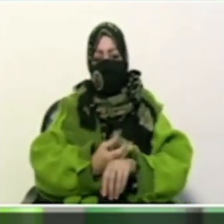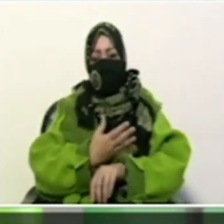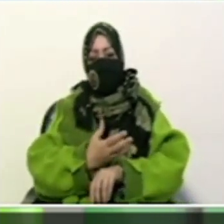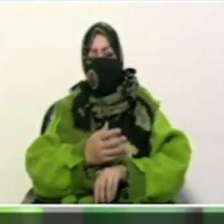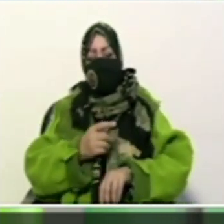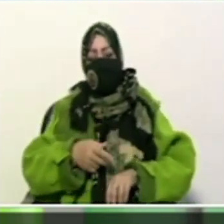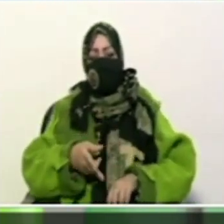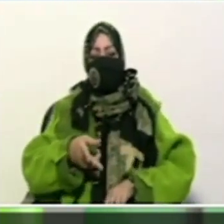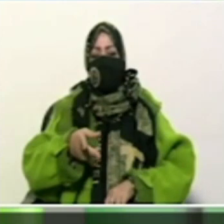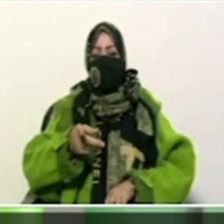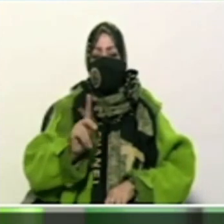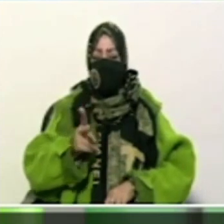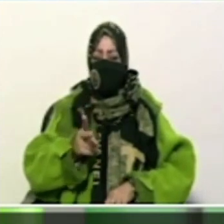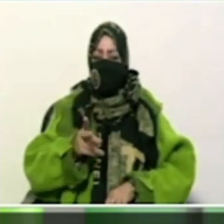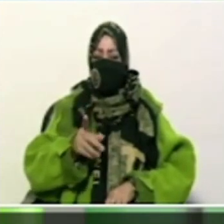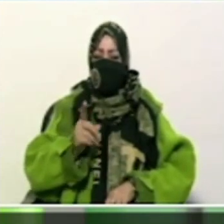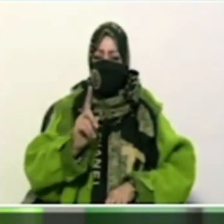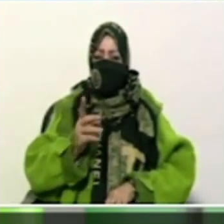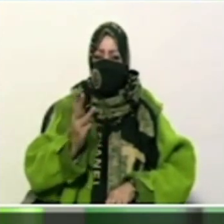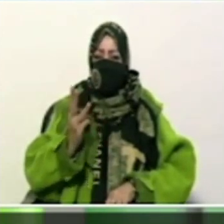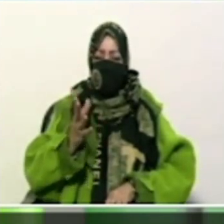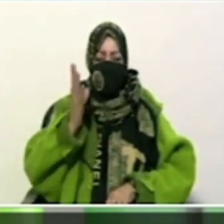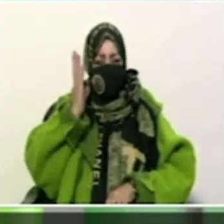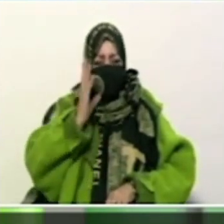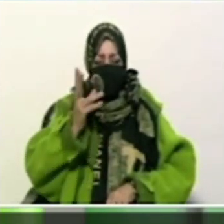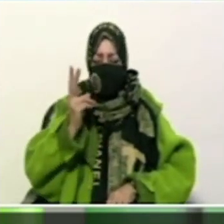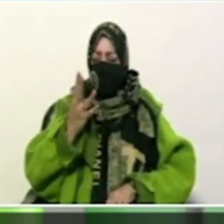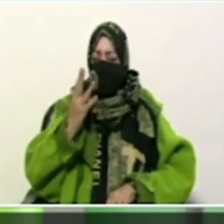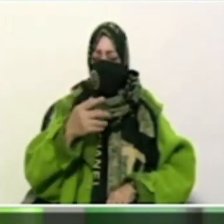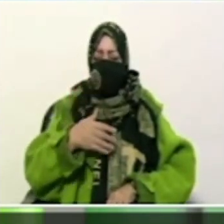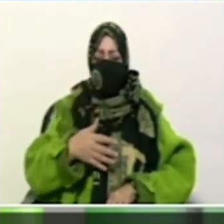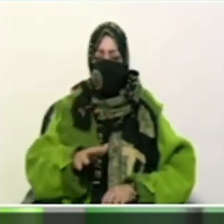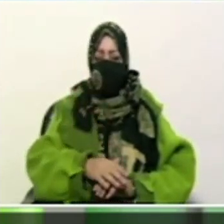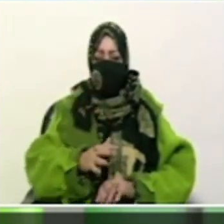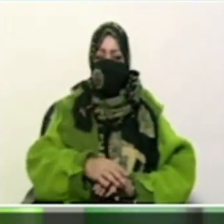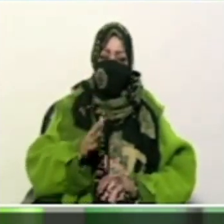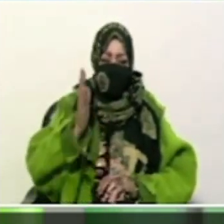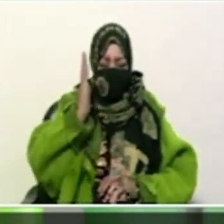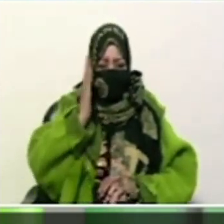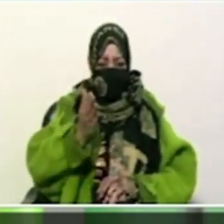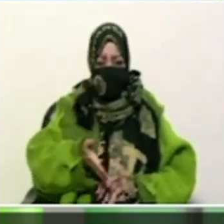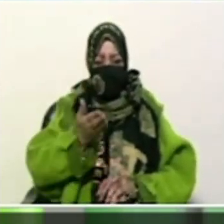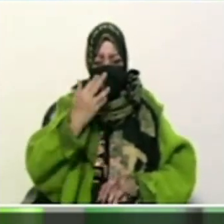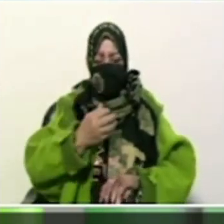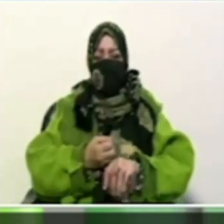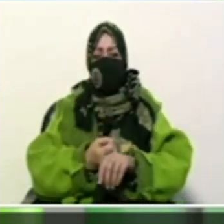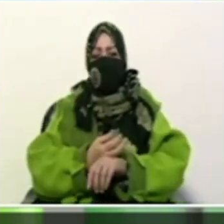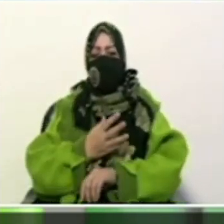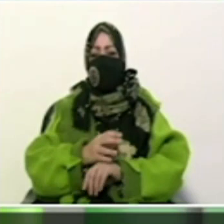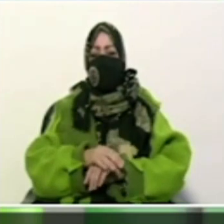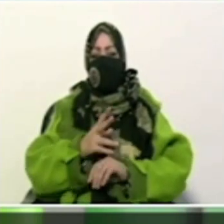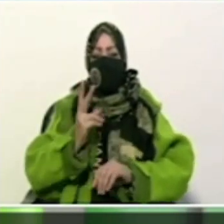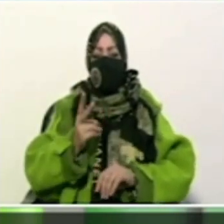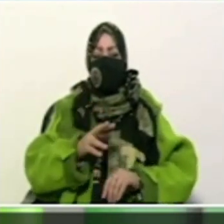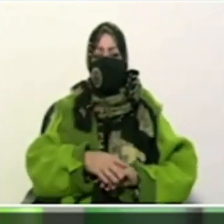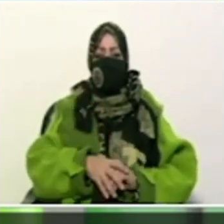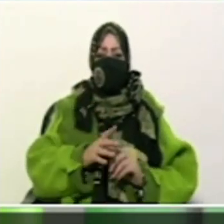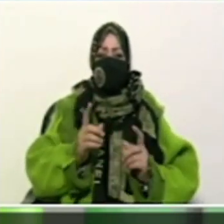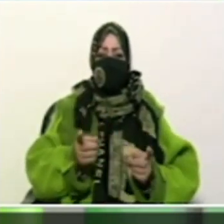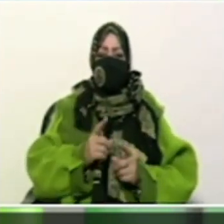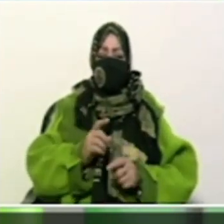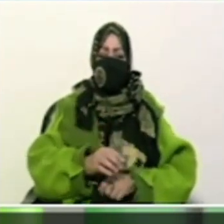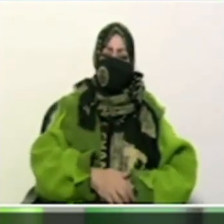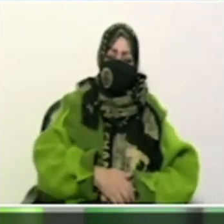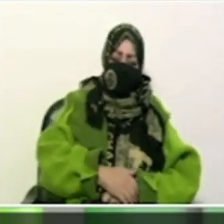ثانيات ونرقد عادي ولا نعم. لا؟ نعم هو نعم افضل وقت ما قبل الفجر، نعم الساعه اللي قبل الفجر ونصلي ايه في 10